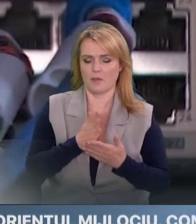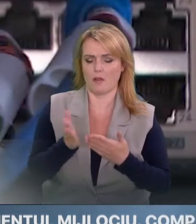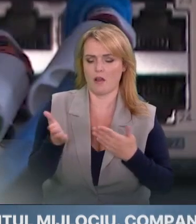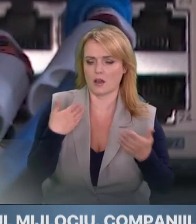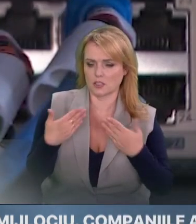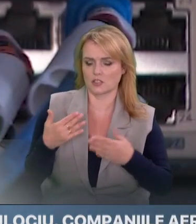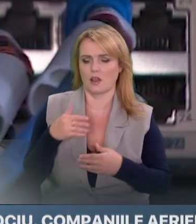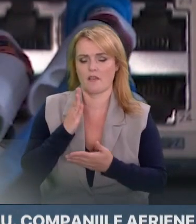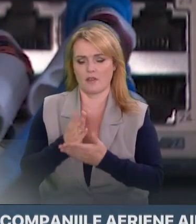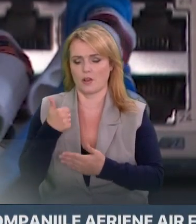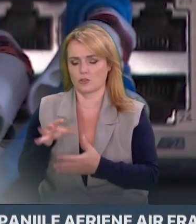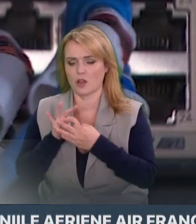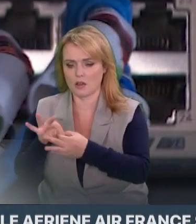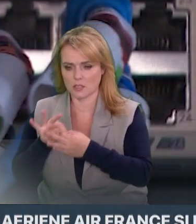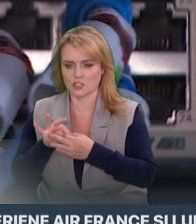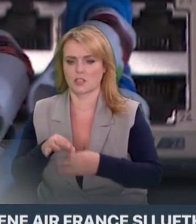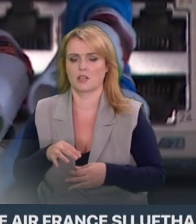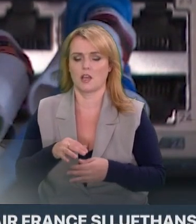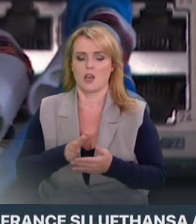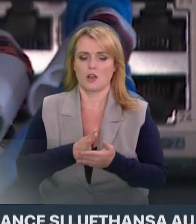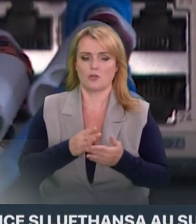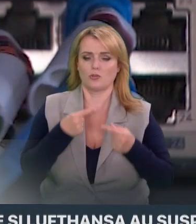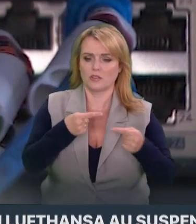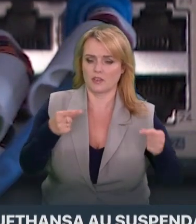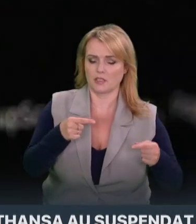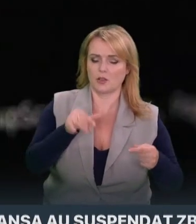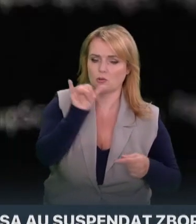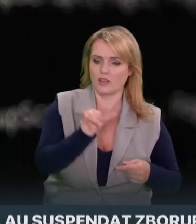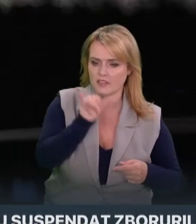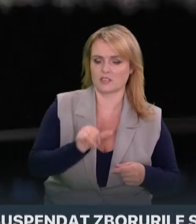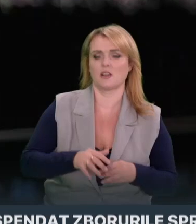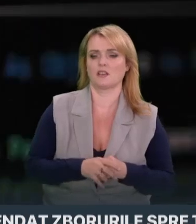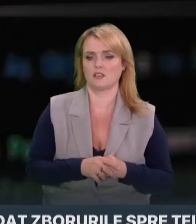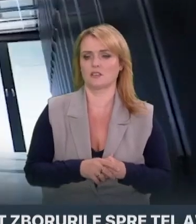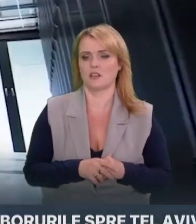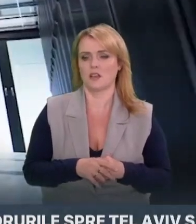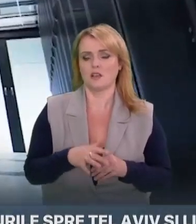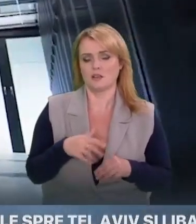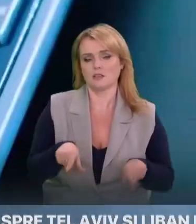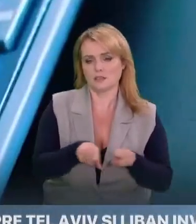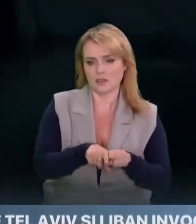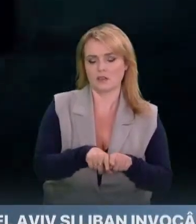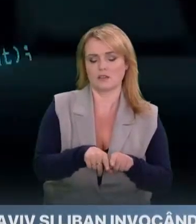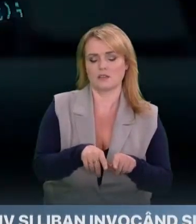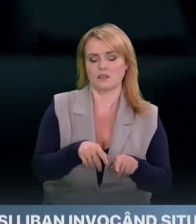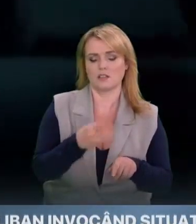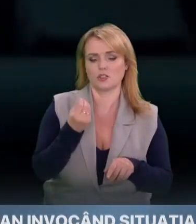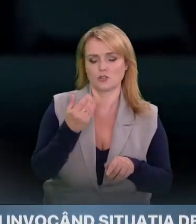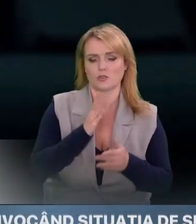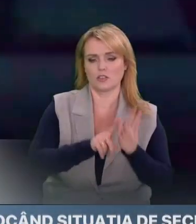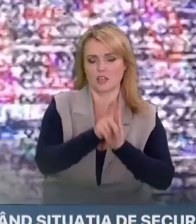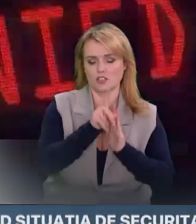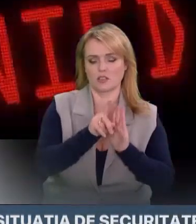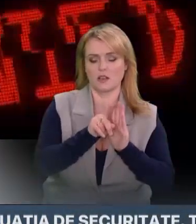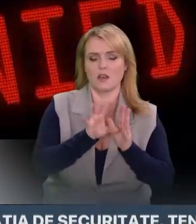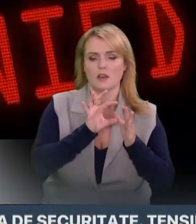mediul economic, și aici nu am mers, deci nu am inventat noi roata, am identificat companiile de top